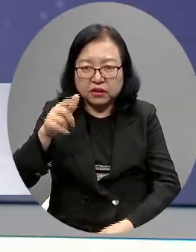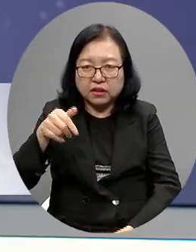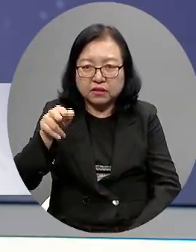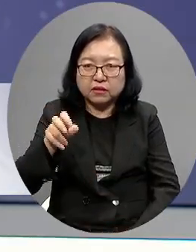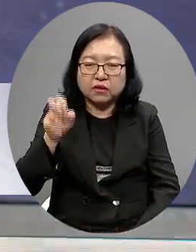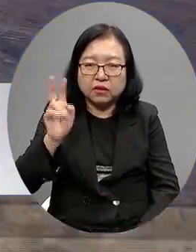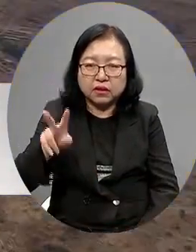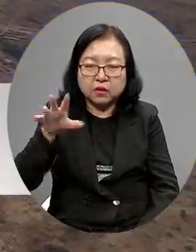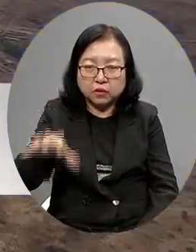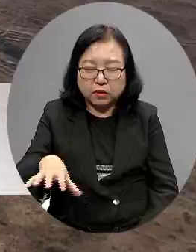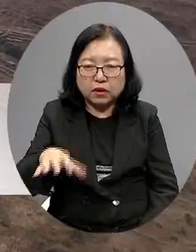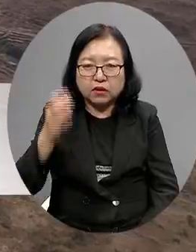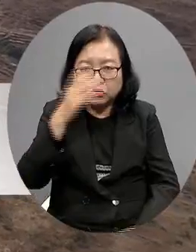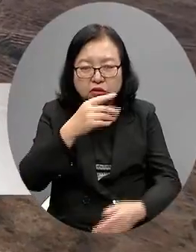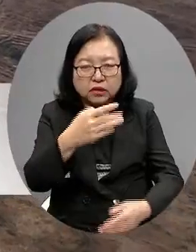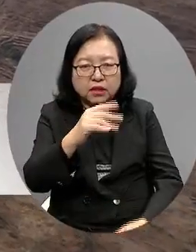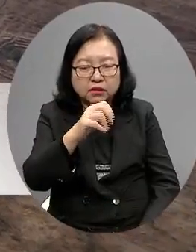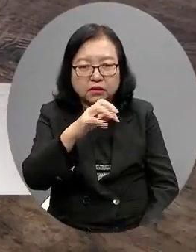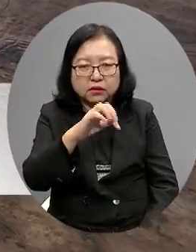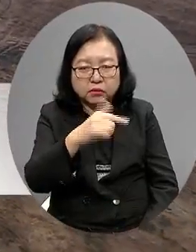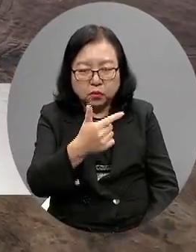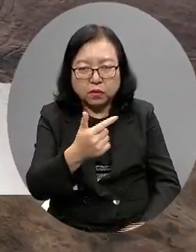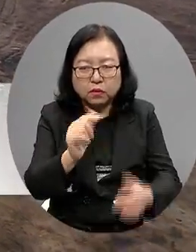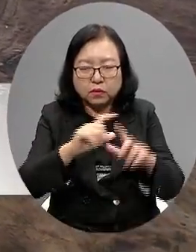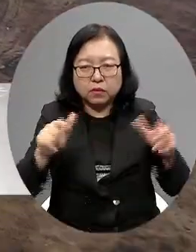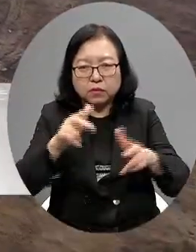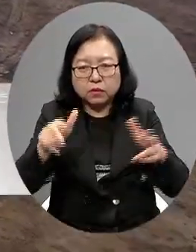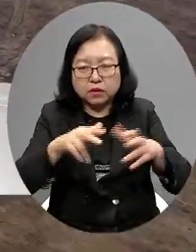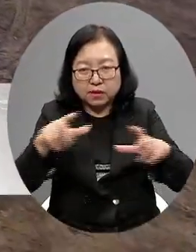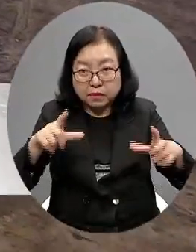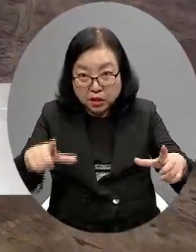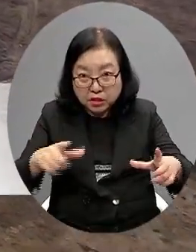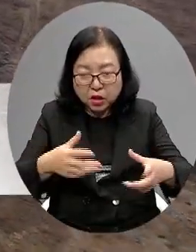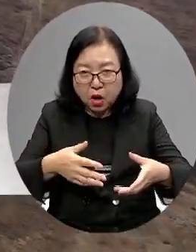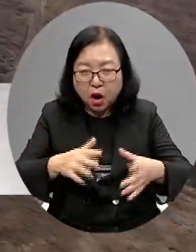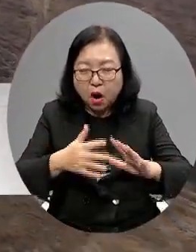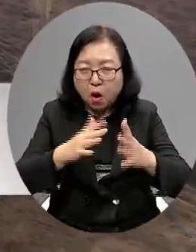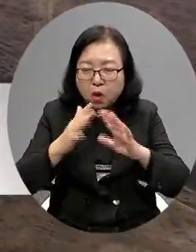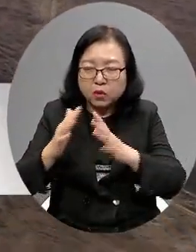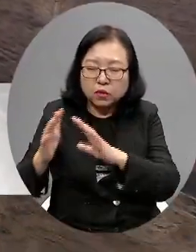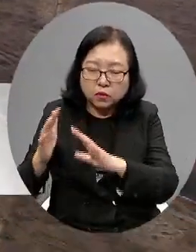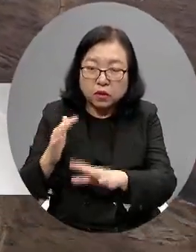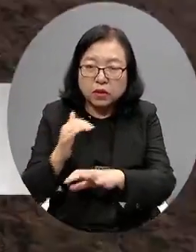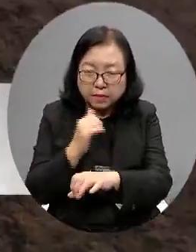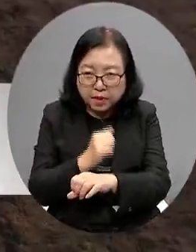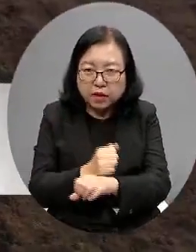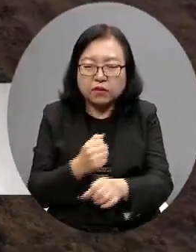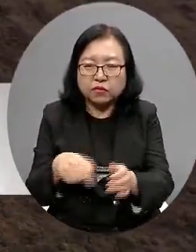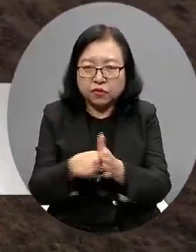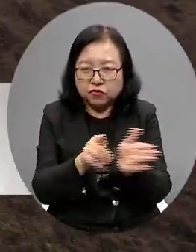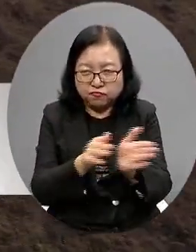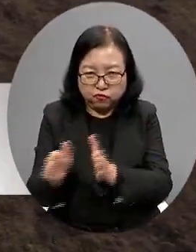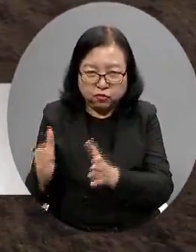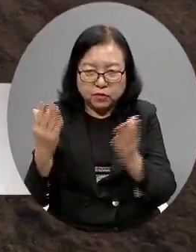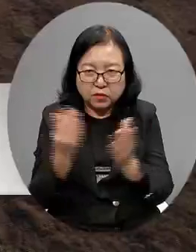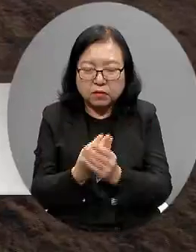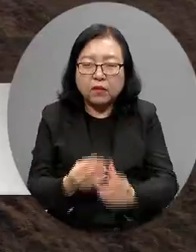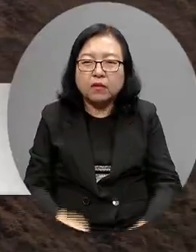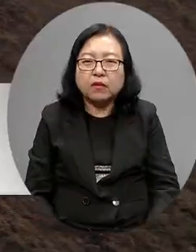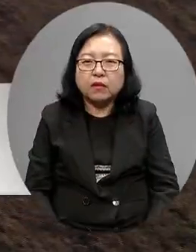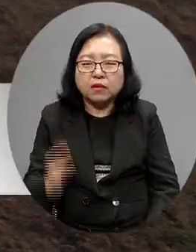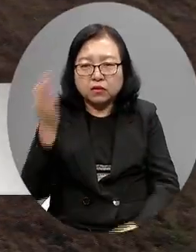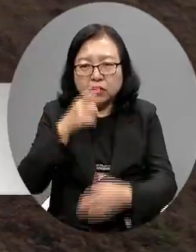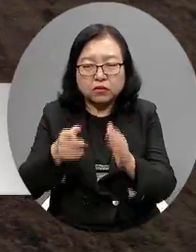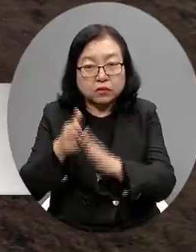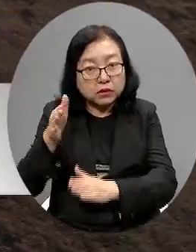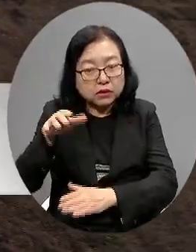1대 청주 테크노폴리스 일반 산업 단지가 속속 조성을 마치며 공장 건립이 본격화됩니다 청주시는